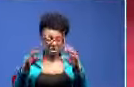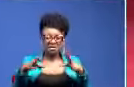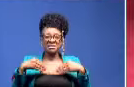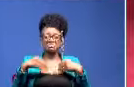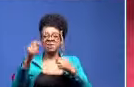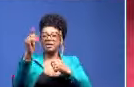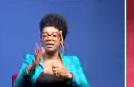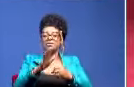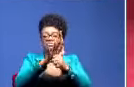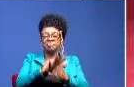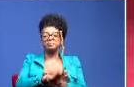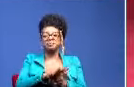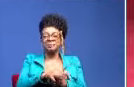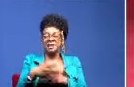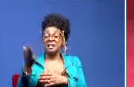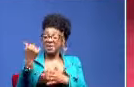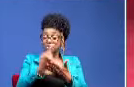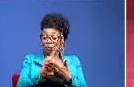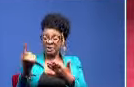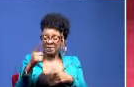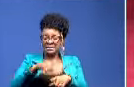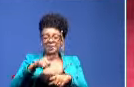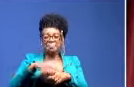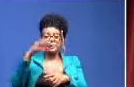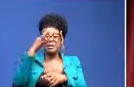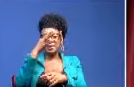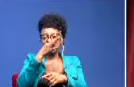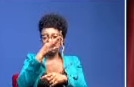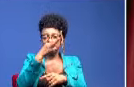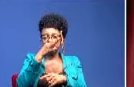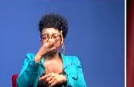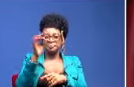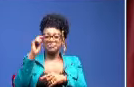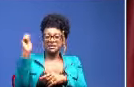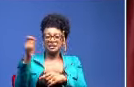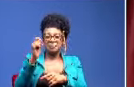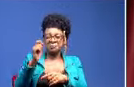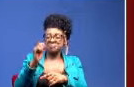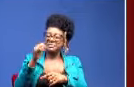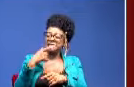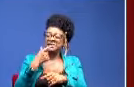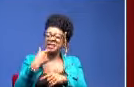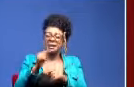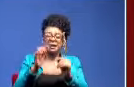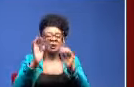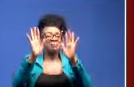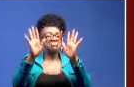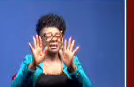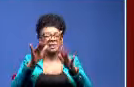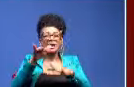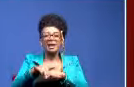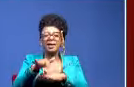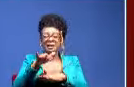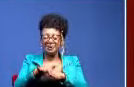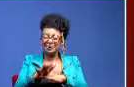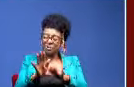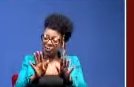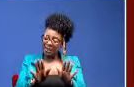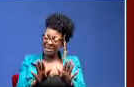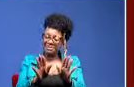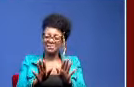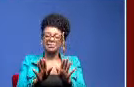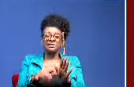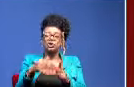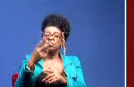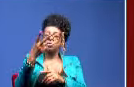Wiki iliyopita alipokuwa Nyeri, rais alitahadharisha kampeni ya mapema. Huko 2027